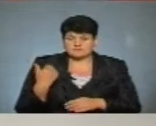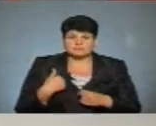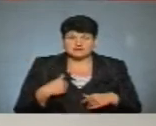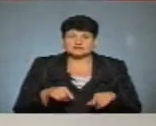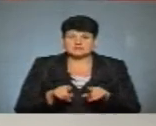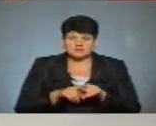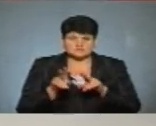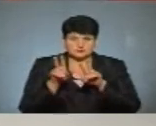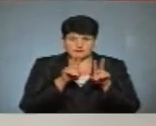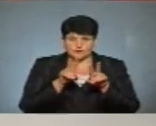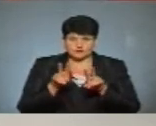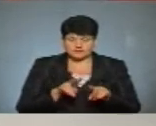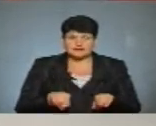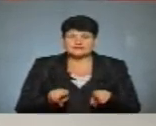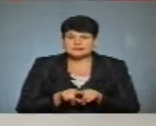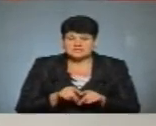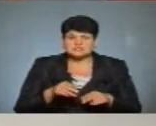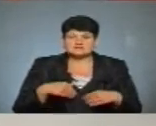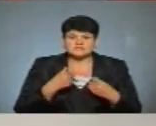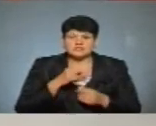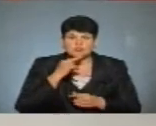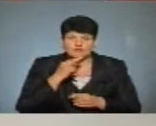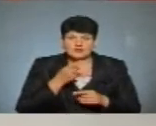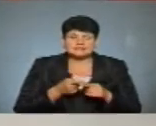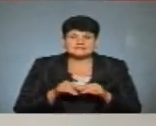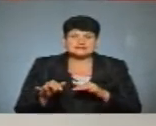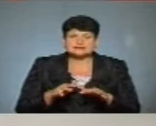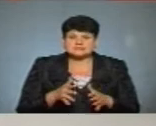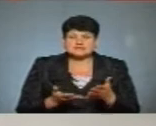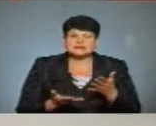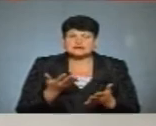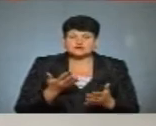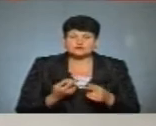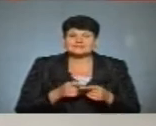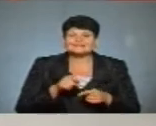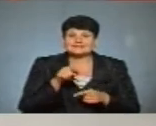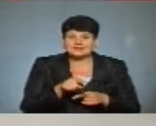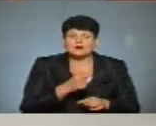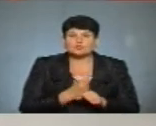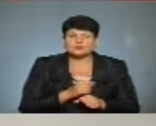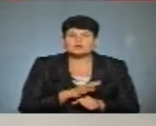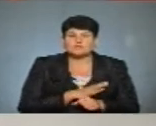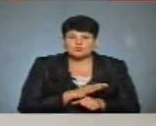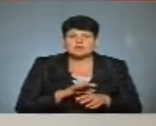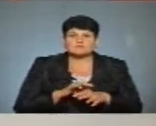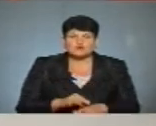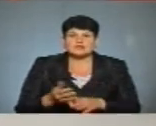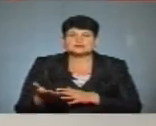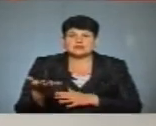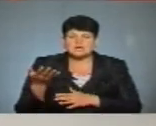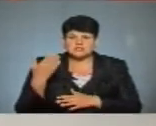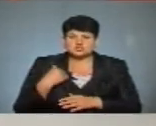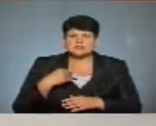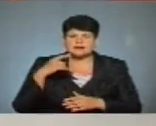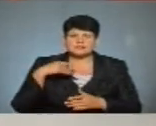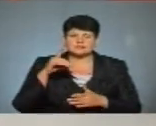теж моніторимо і ми теж звертаємо увагу на такі дії. І якщо би така робота була проведена раніше, я